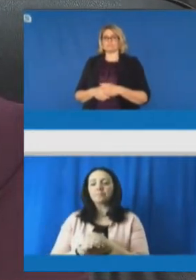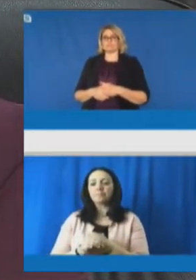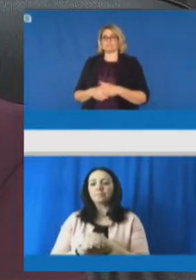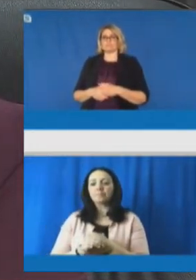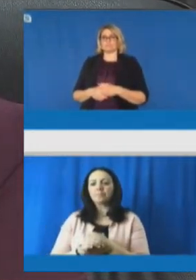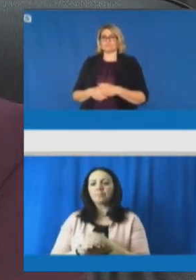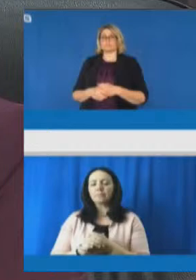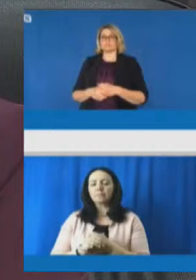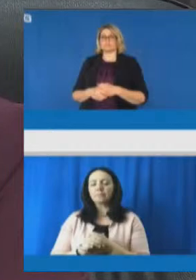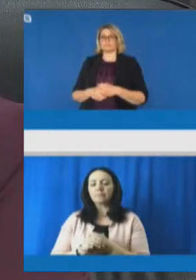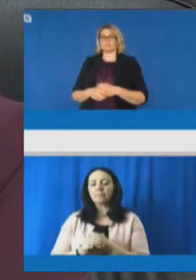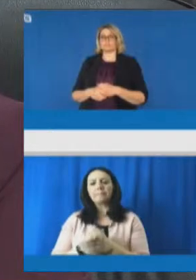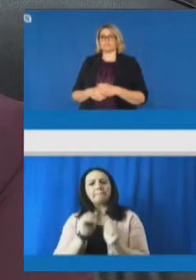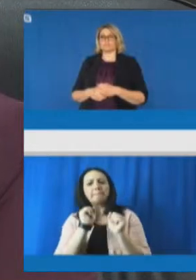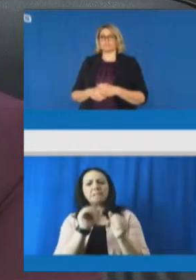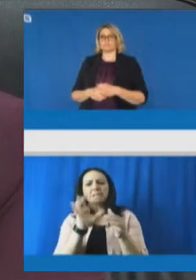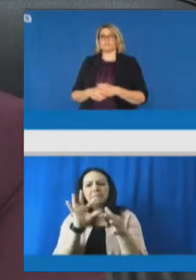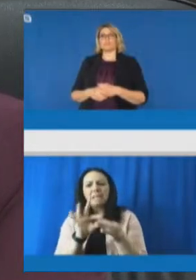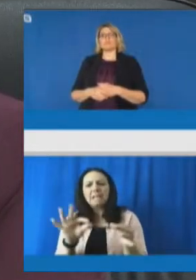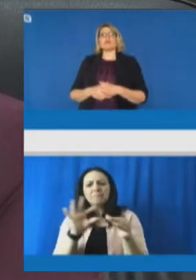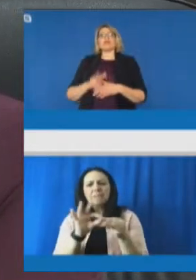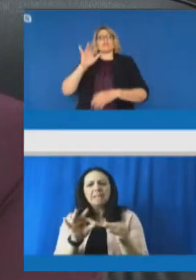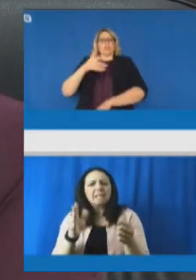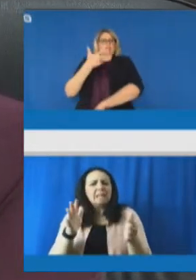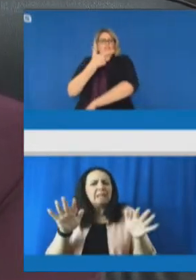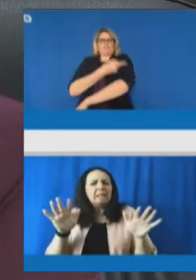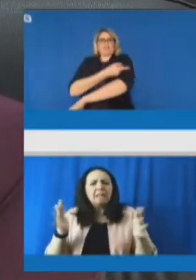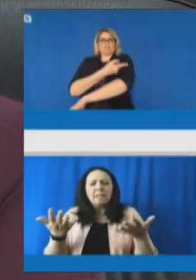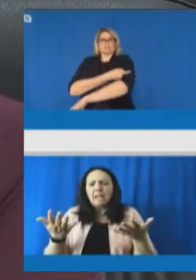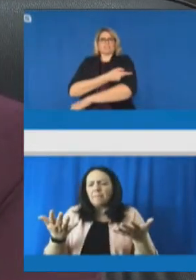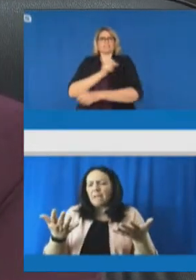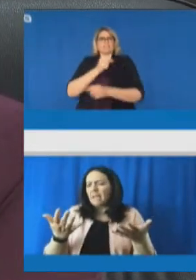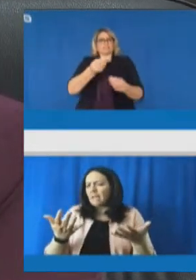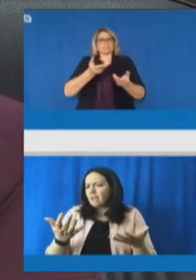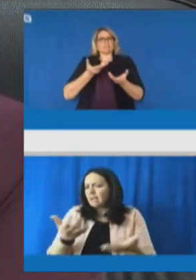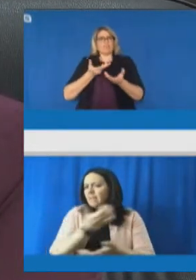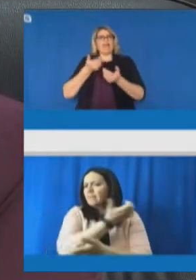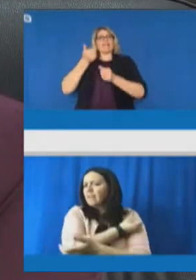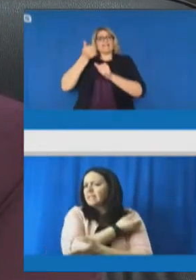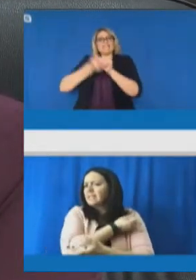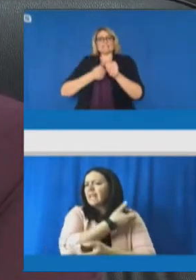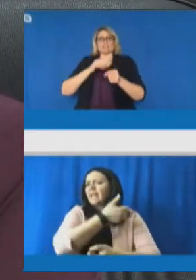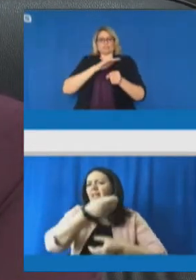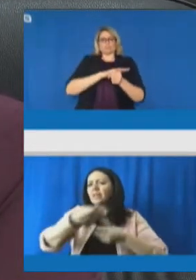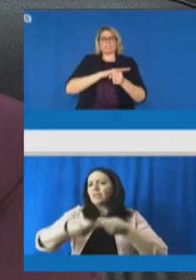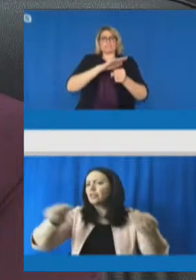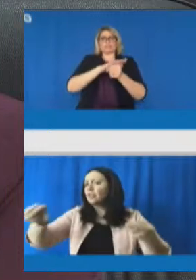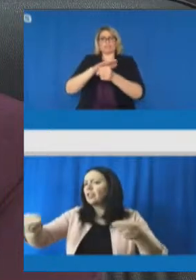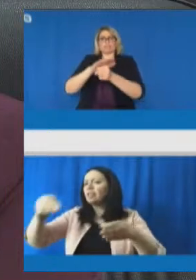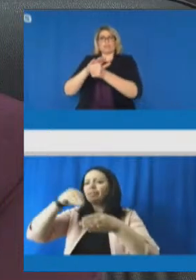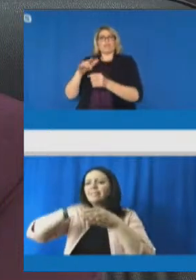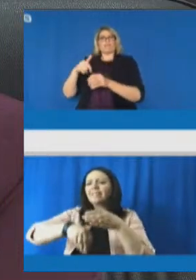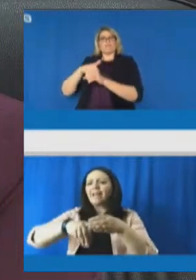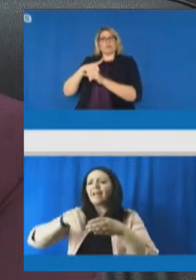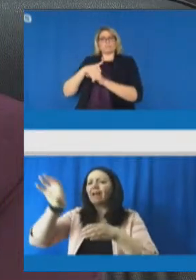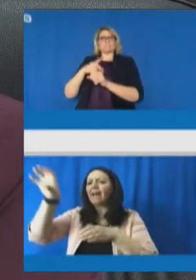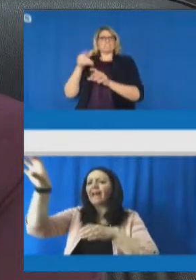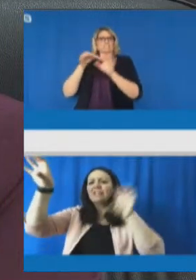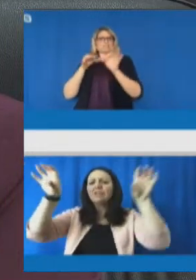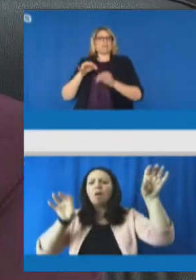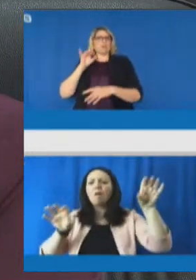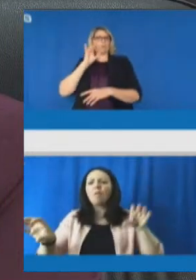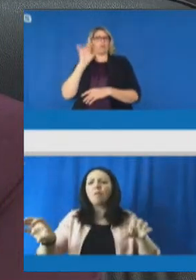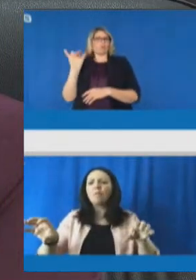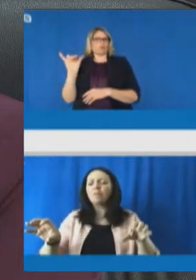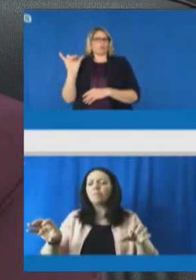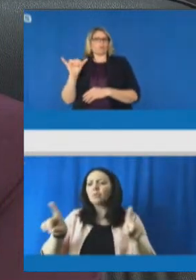Michel, peux-tu clarifier votre question pour le docteur, s'il vous plaît? Oui, bien sûr. J'aimerais savoir,